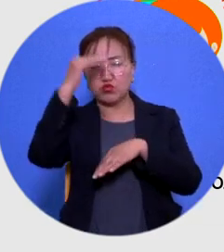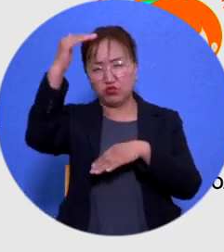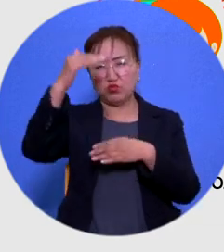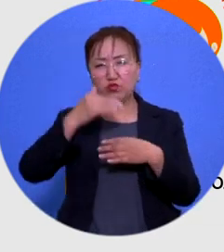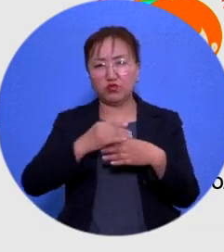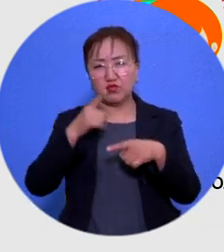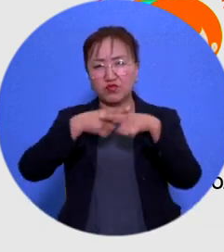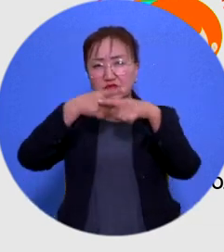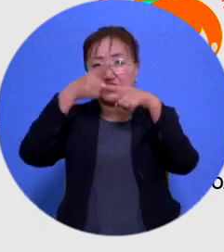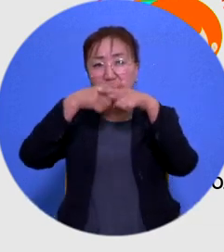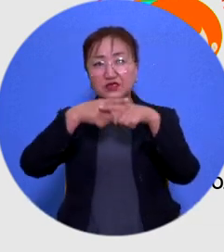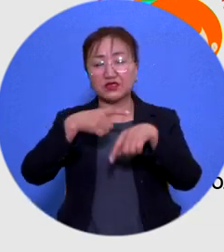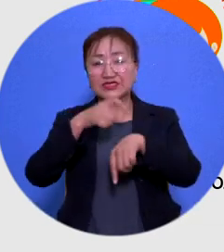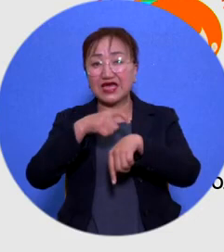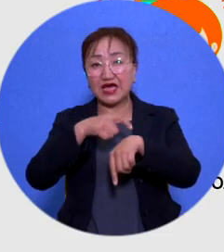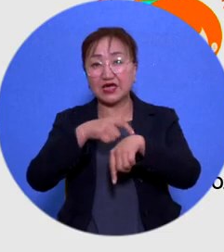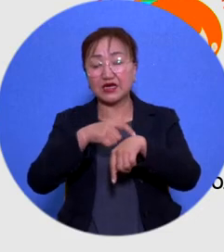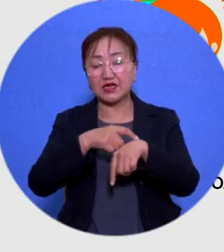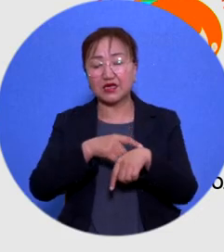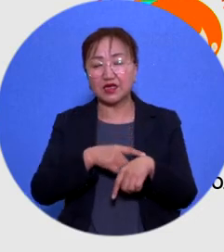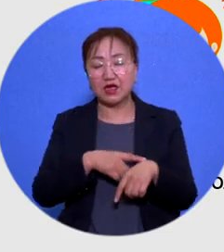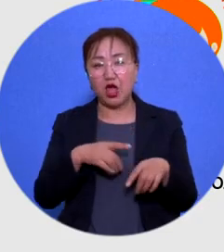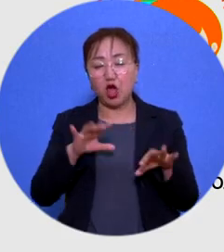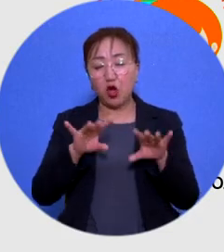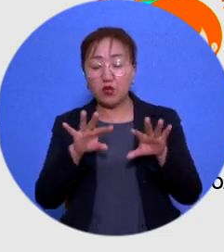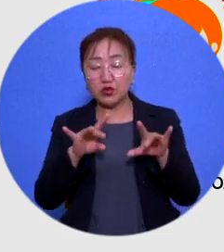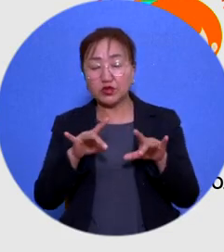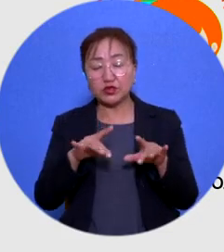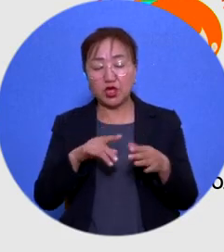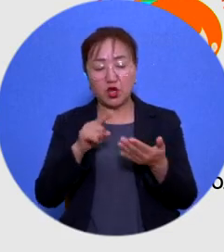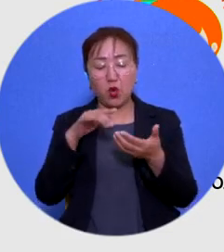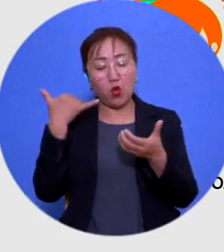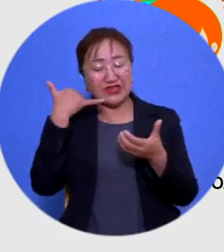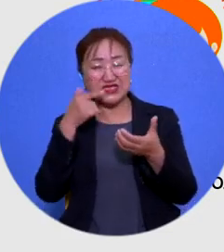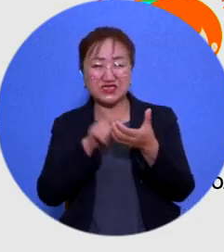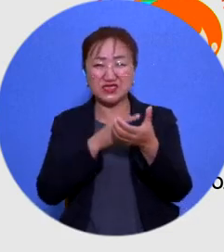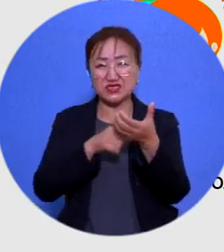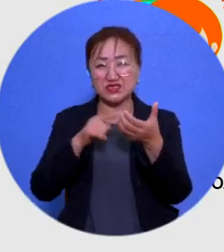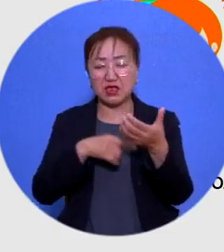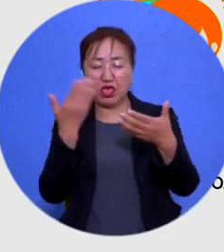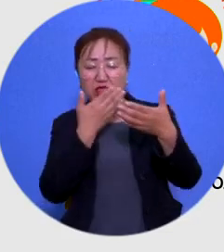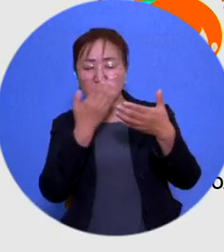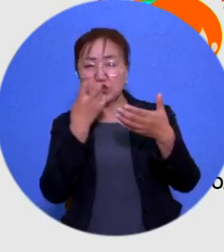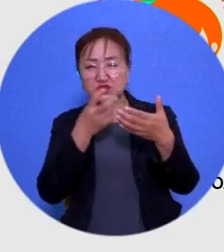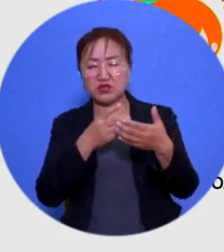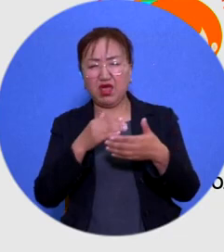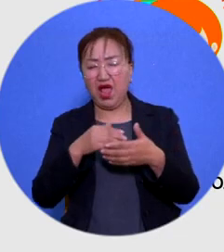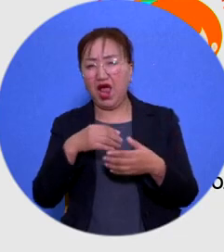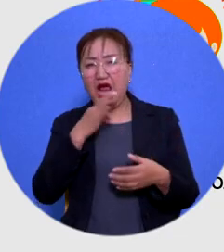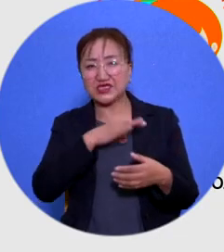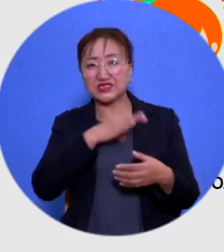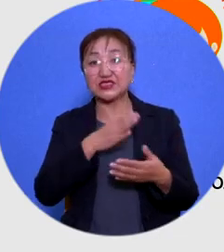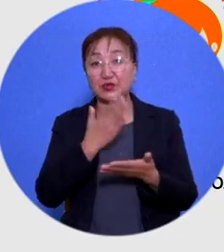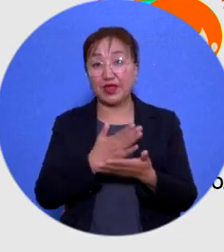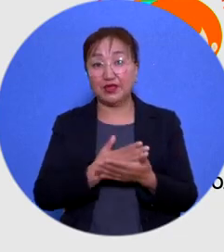компьютер хэрэглэн гар утсаараа одоо хөгжим сонсох, кино үзэх зэргээр хэтрүүлэн ашиглаж байна. За мөн